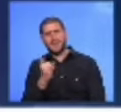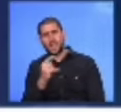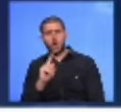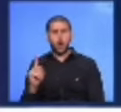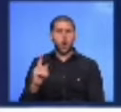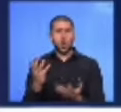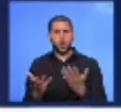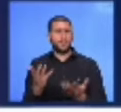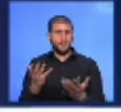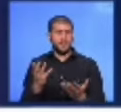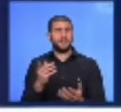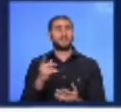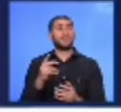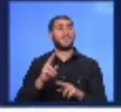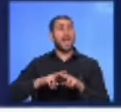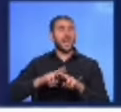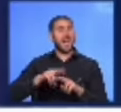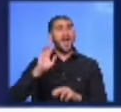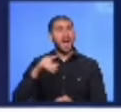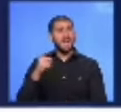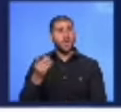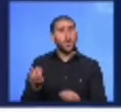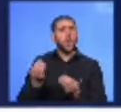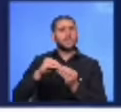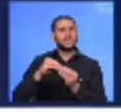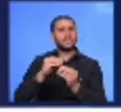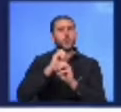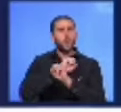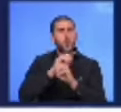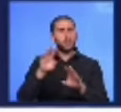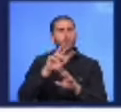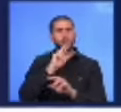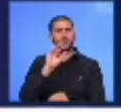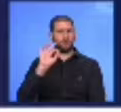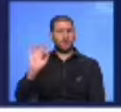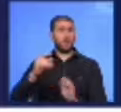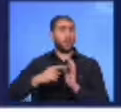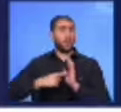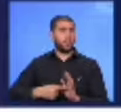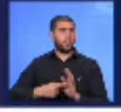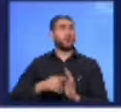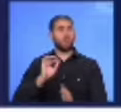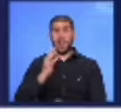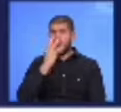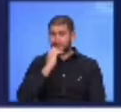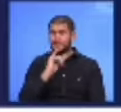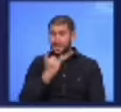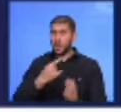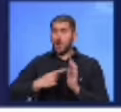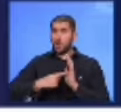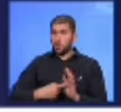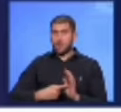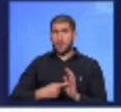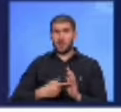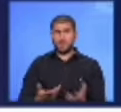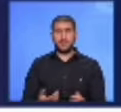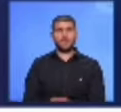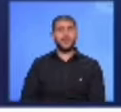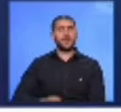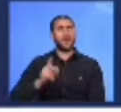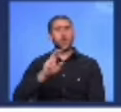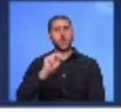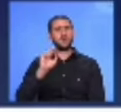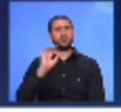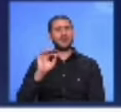האלו, ולאחר מכן אפילו להכניס את זה בהודעות דוברות שלהם, למשל, הודעות דוברות של חמאס? של חמאס, למשל, לצורך העניין, הנושא הזה של